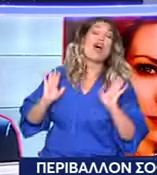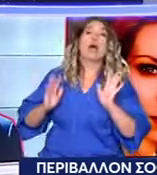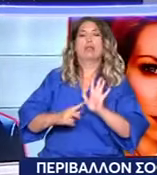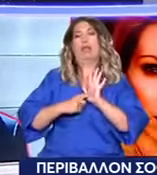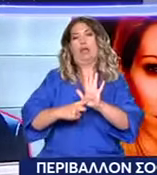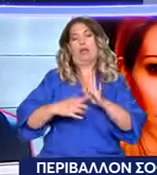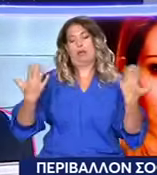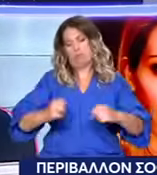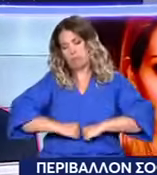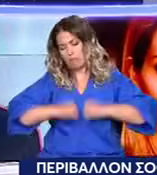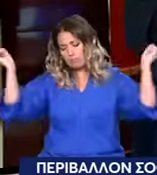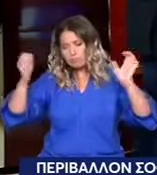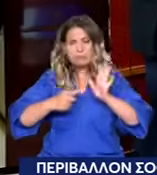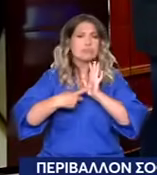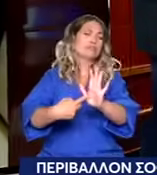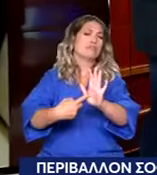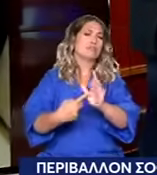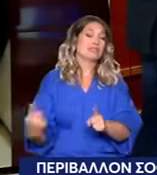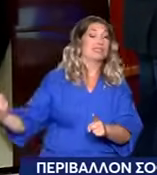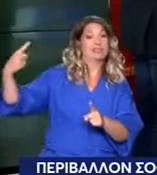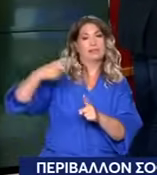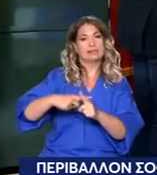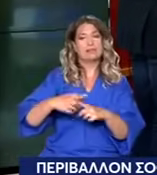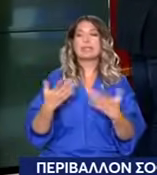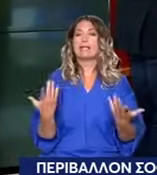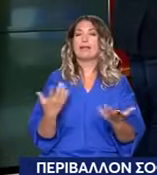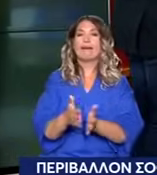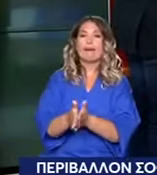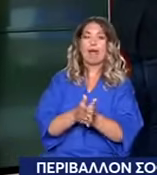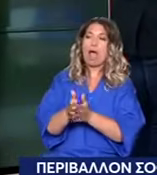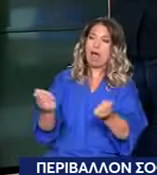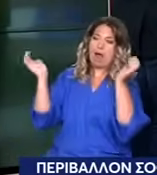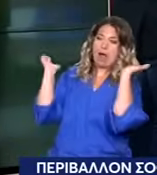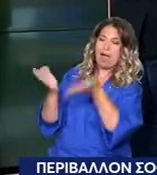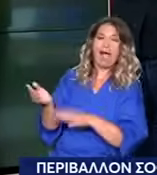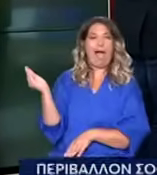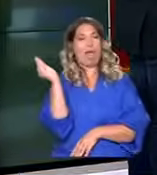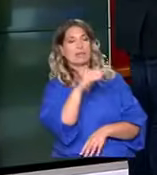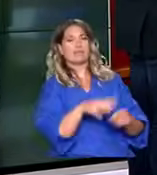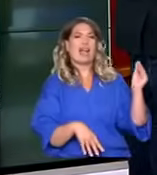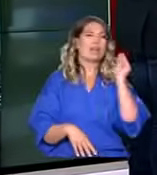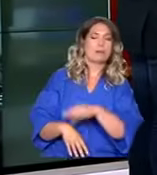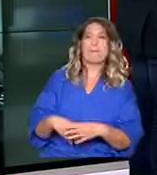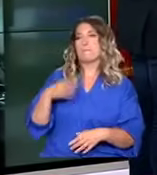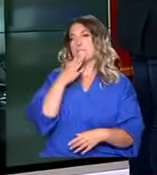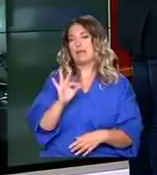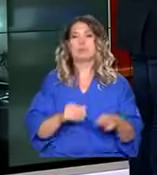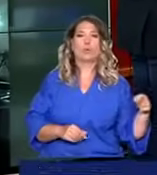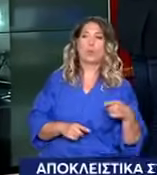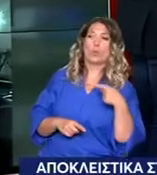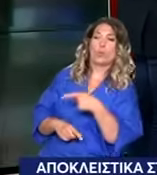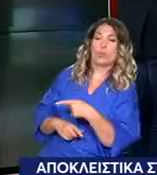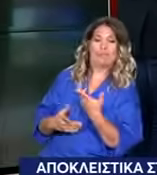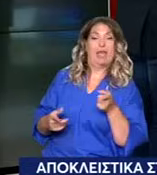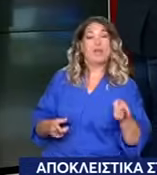άλλο. Και η εκμετάλλευσή τους από τη μια ή την άλλη πλευρά. Δεν το βάζω εδώ κάπου. Δηλαδή, κάποιος προσπαθεί να πει «Α, το